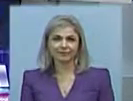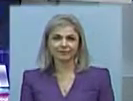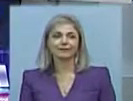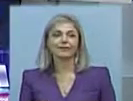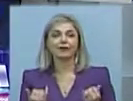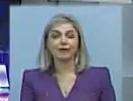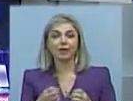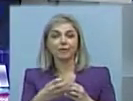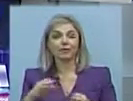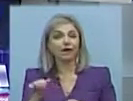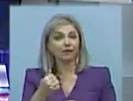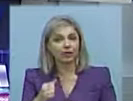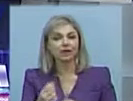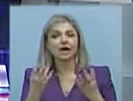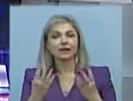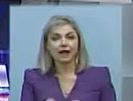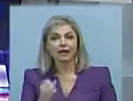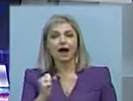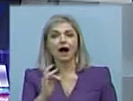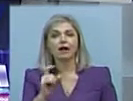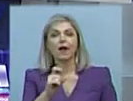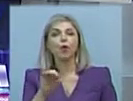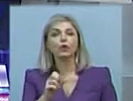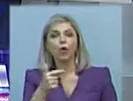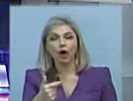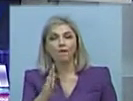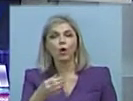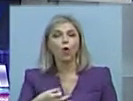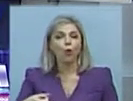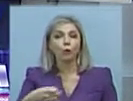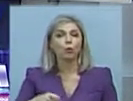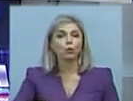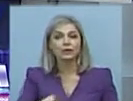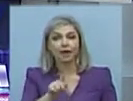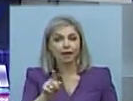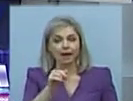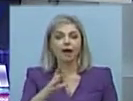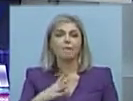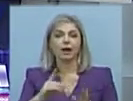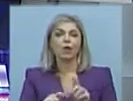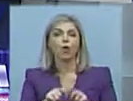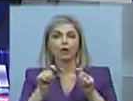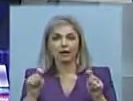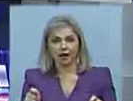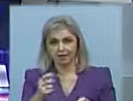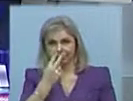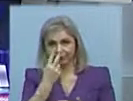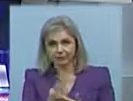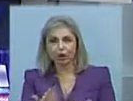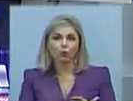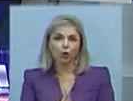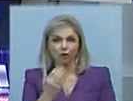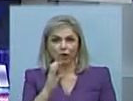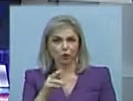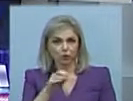Сьогодні, 15 серпня, в День археолога, в обласному краєзнавчому музеї відбулася презентація давньогрецького сосуду, який